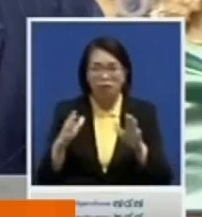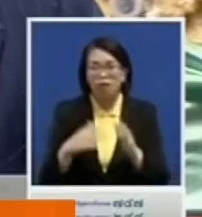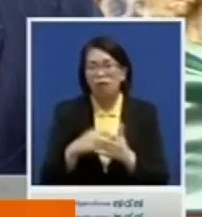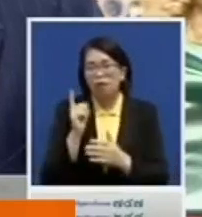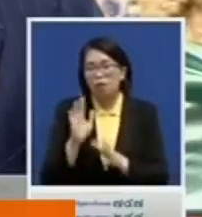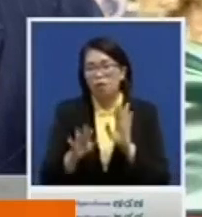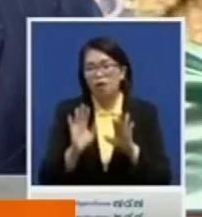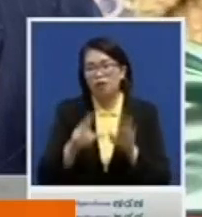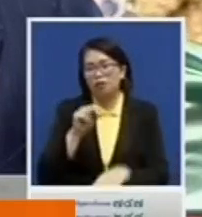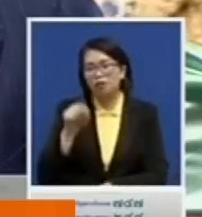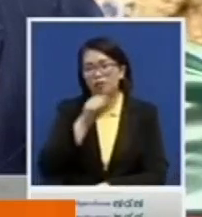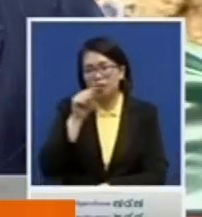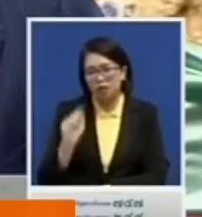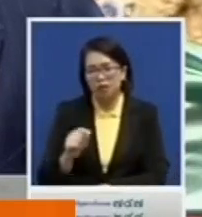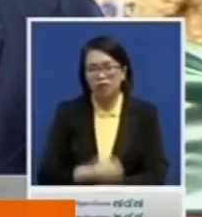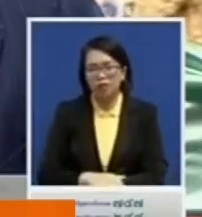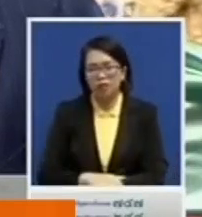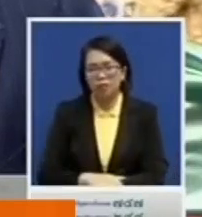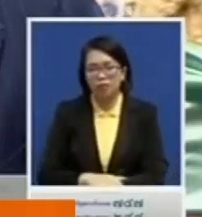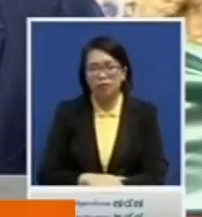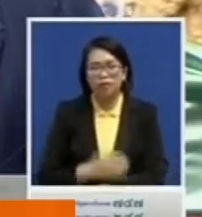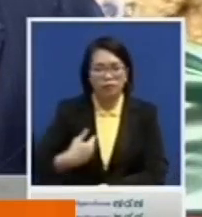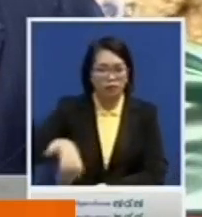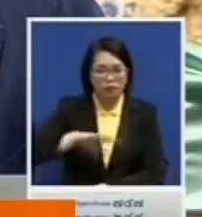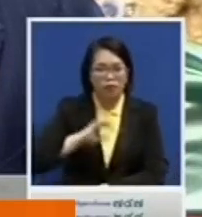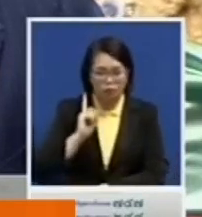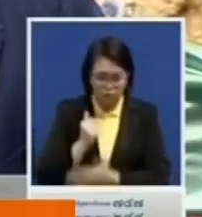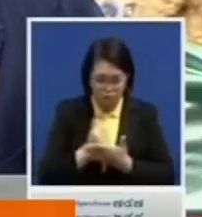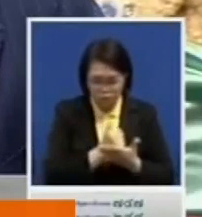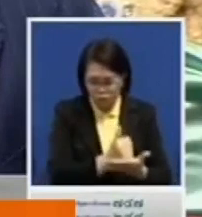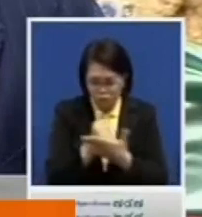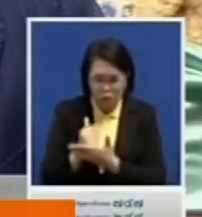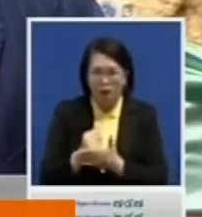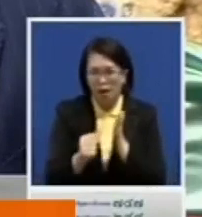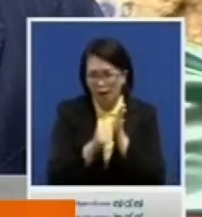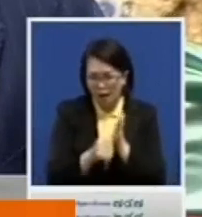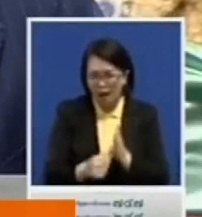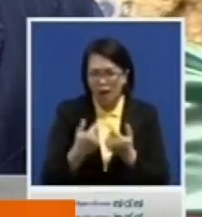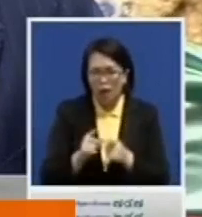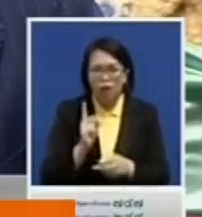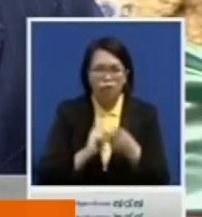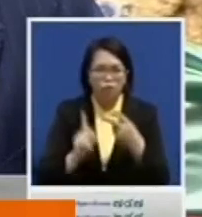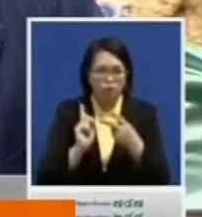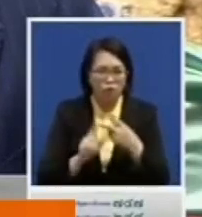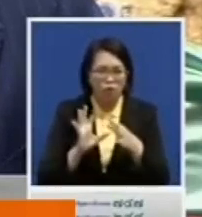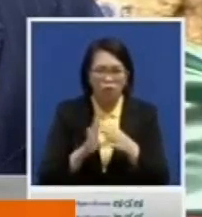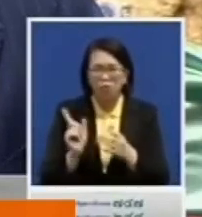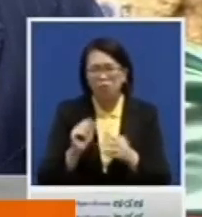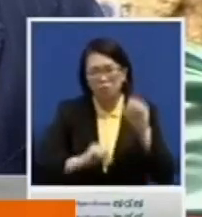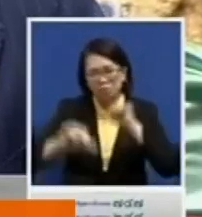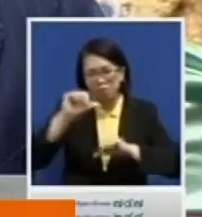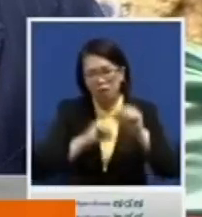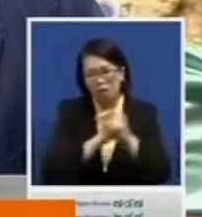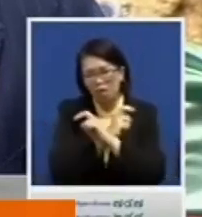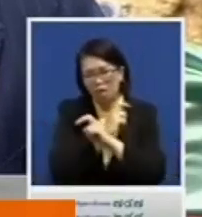รนะคะและ5การส่งเสริมการท่องเที่ยวเชิงเกษตรเราจะไปฟังบางช่วงบางตอนก็แล้วกันที่คุณ